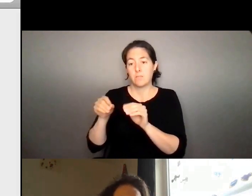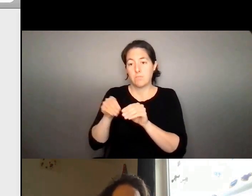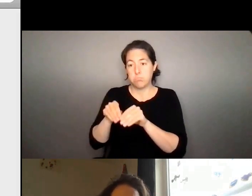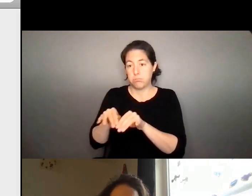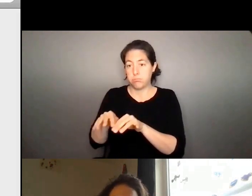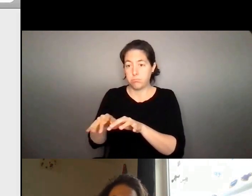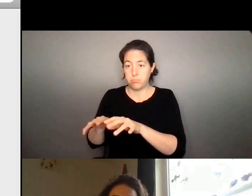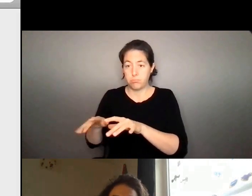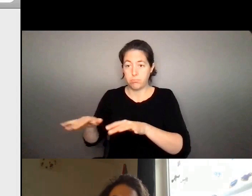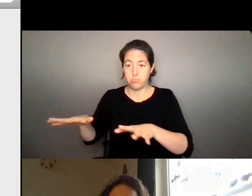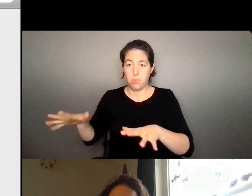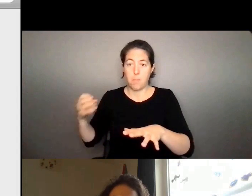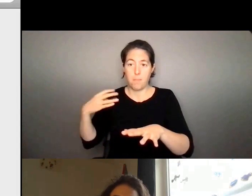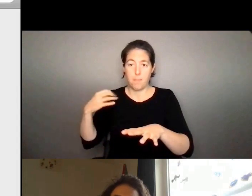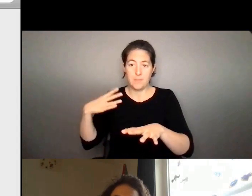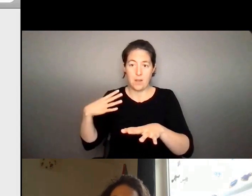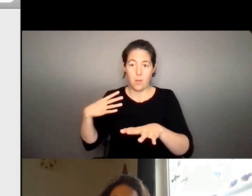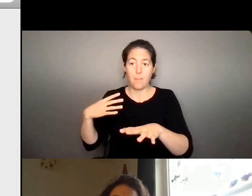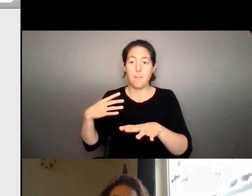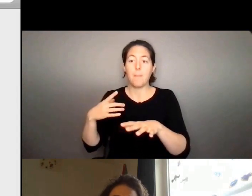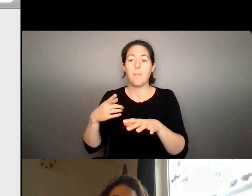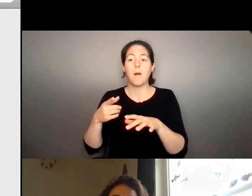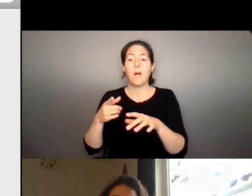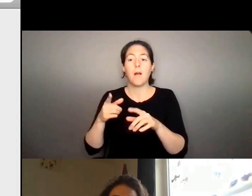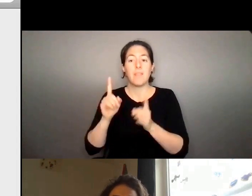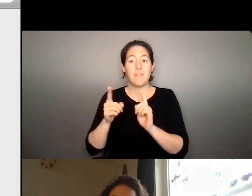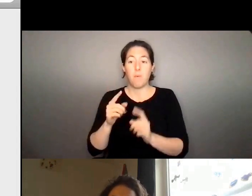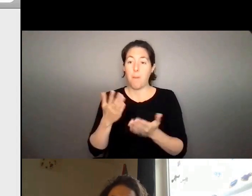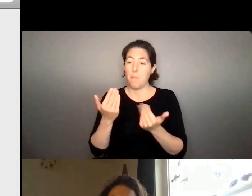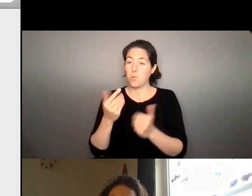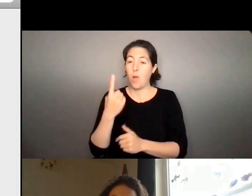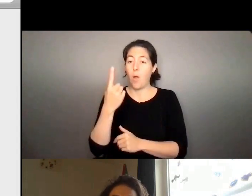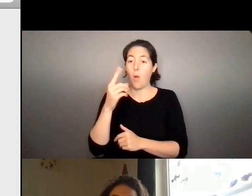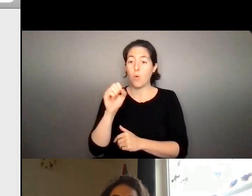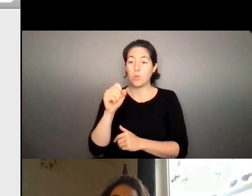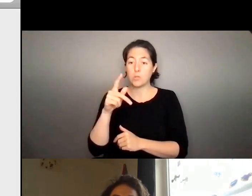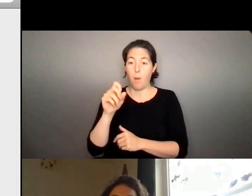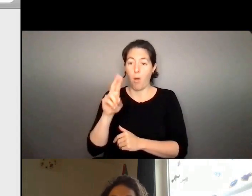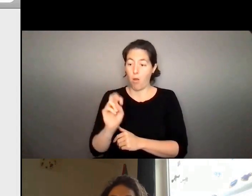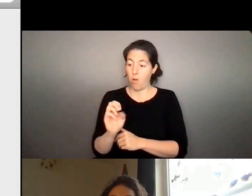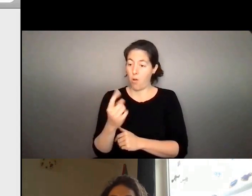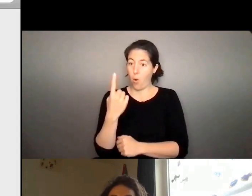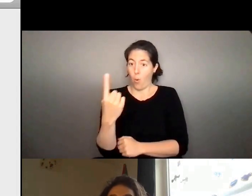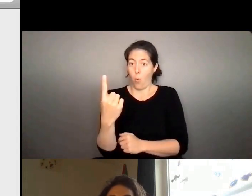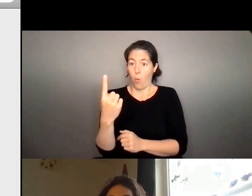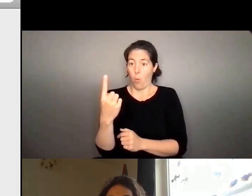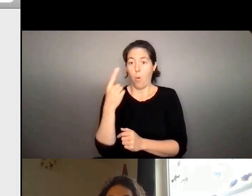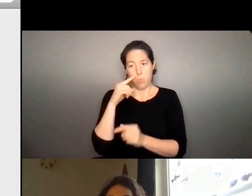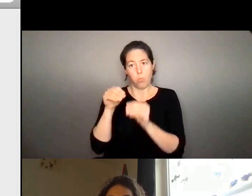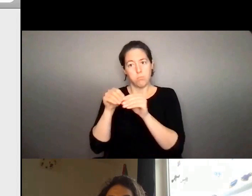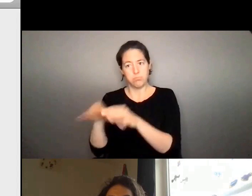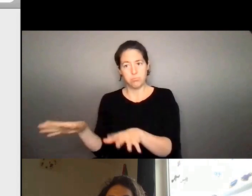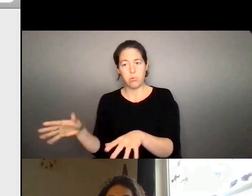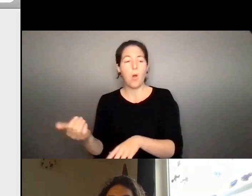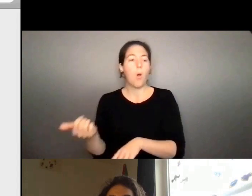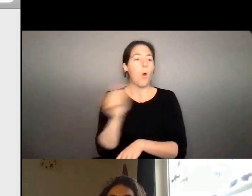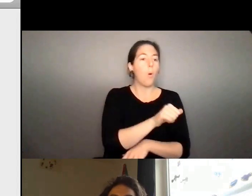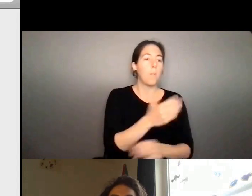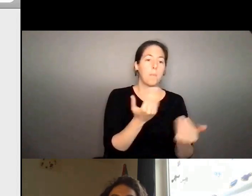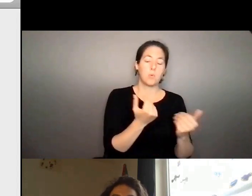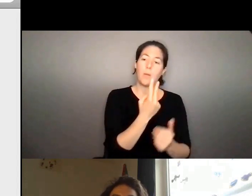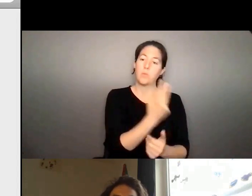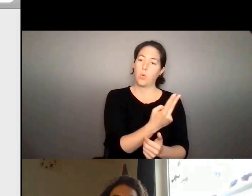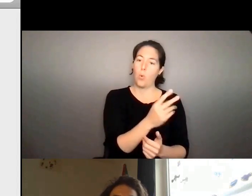déploie. Certaines variétés vont avoir besoin d'un seul spore pour pouvoir se reproduire, d'autres vont avoir besoin d'un croisement de 2 spores,